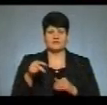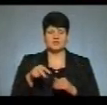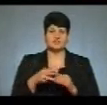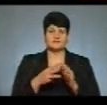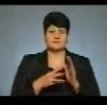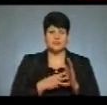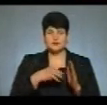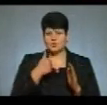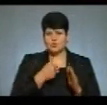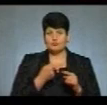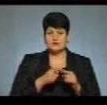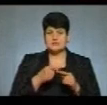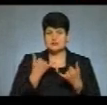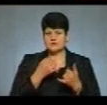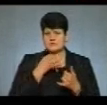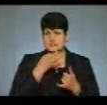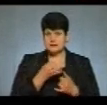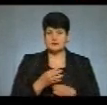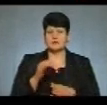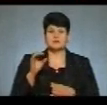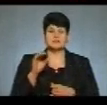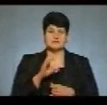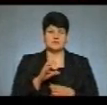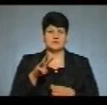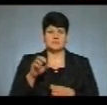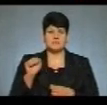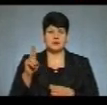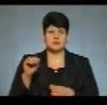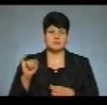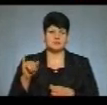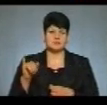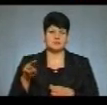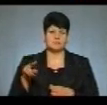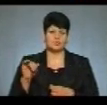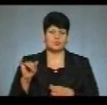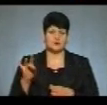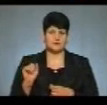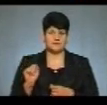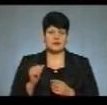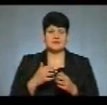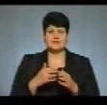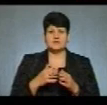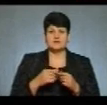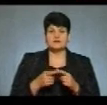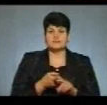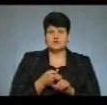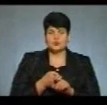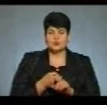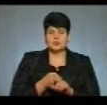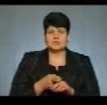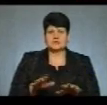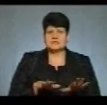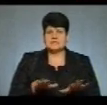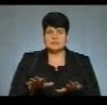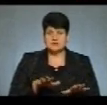сьогодні повідомила тернопільський епідеміолог Світлана Матіпура. Через ожеледицю автомобіль швидкої допомоги забуксував на підйомі